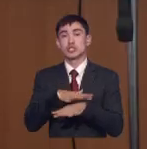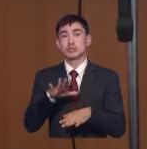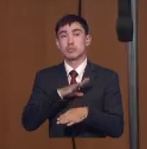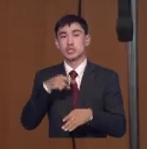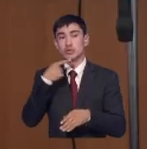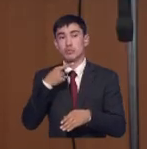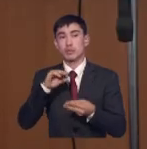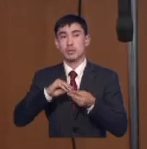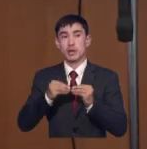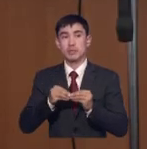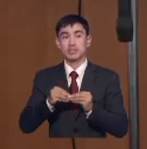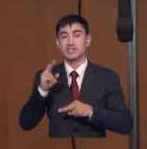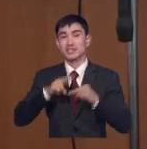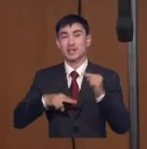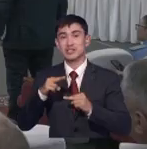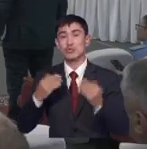быт